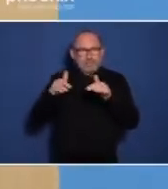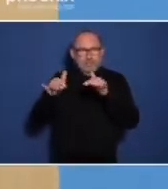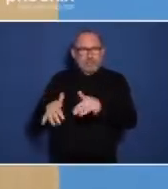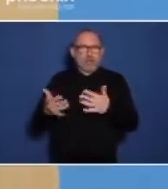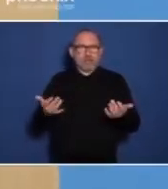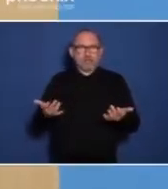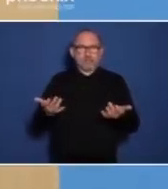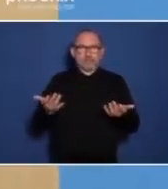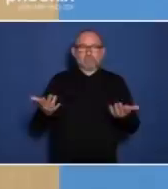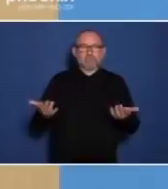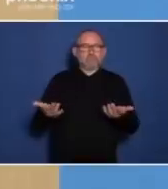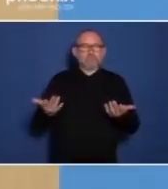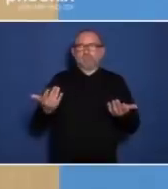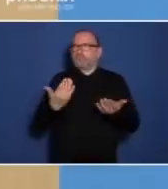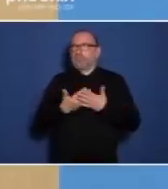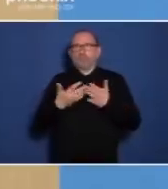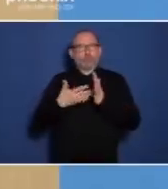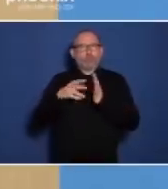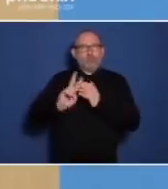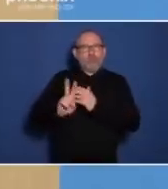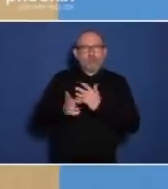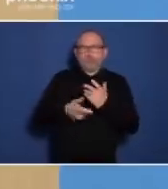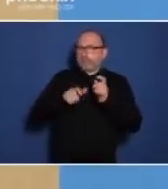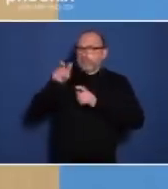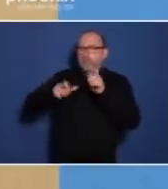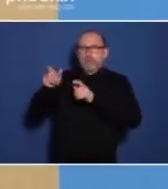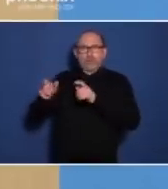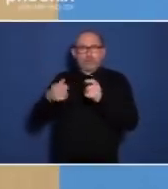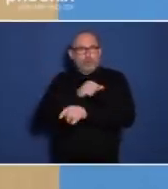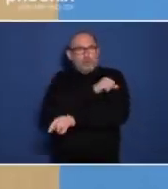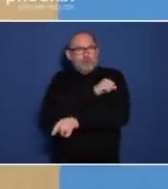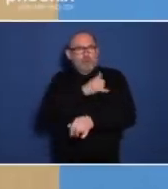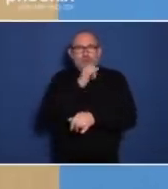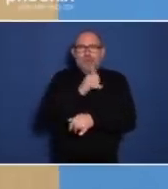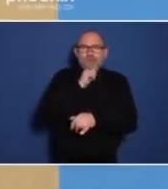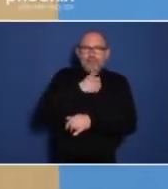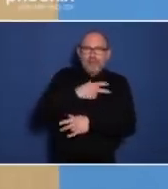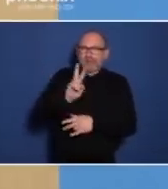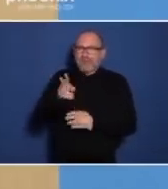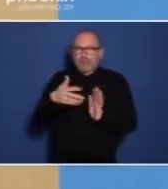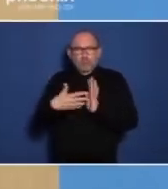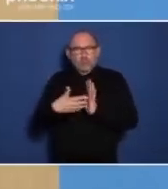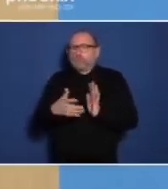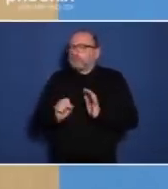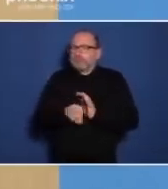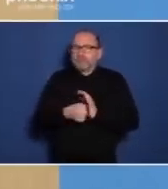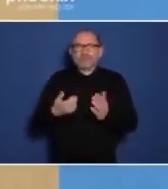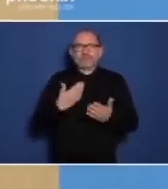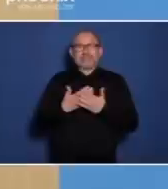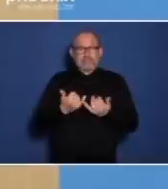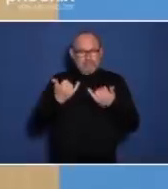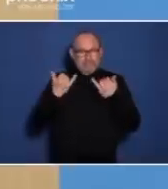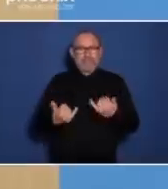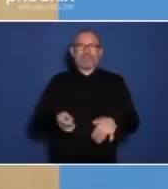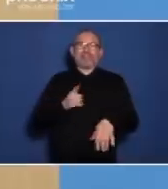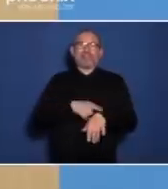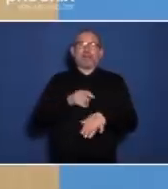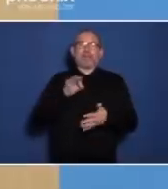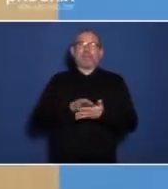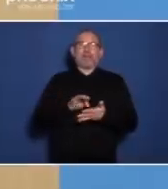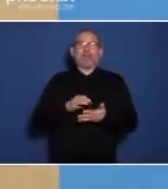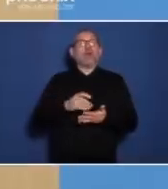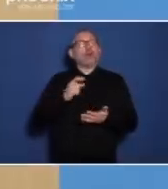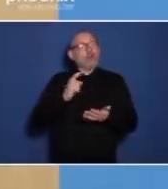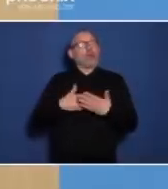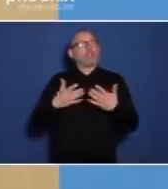kann von einer Vielzahl Personen, welche davon geimpft ist oder nicht. Und deswegen ist es zumindest zum jetzigen Zeitpunkt